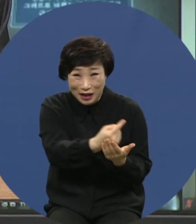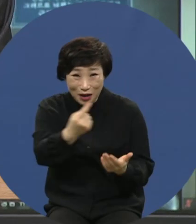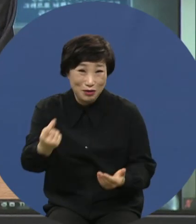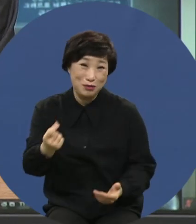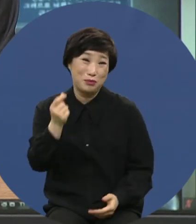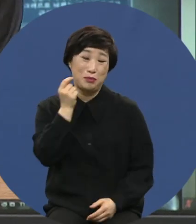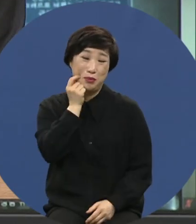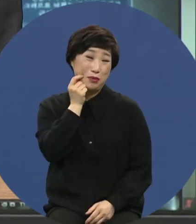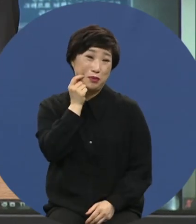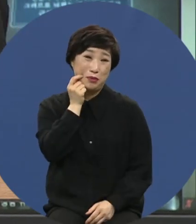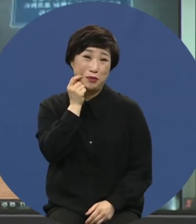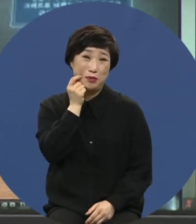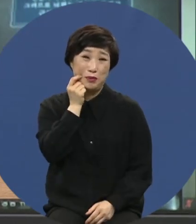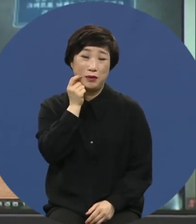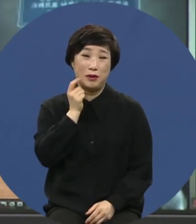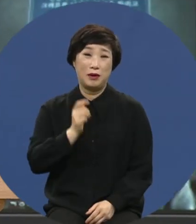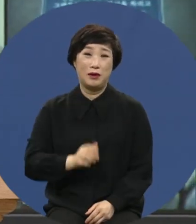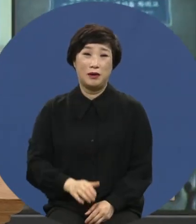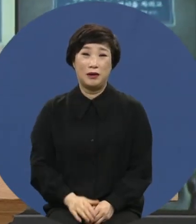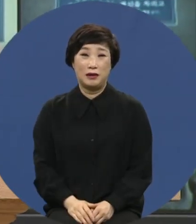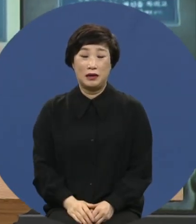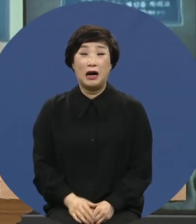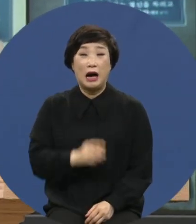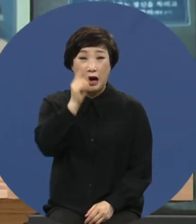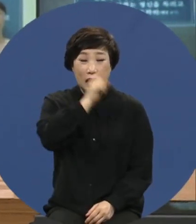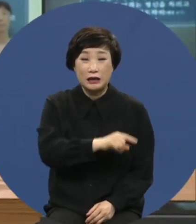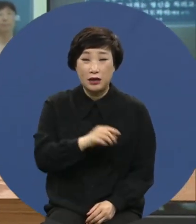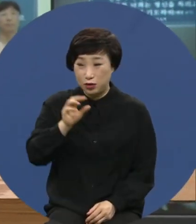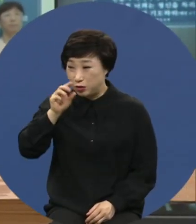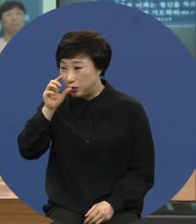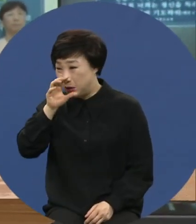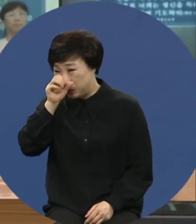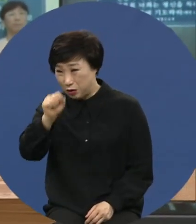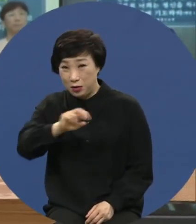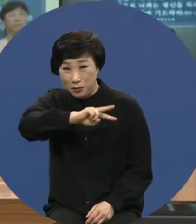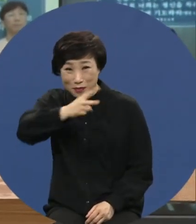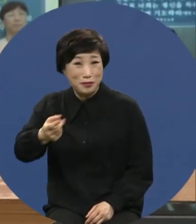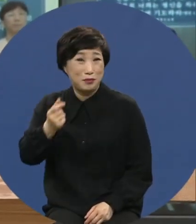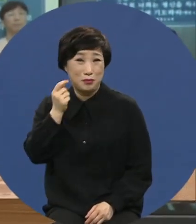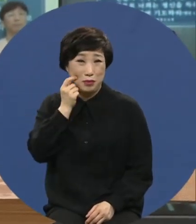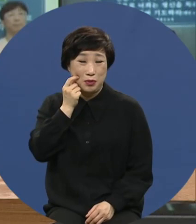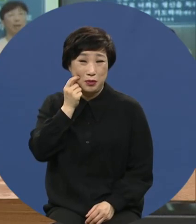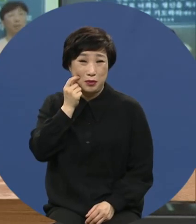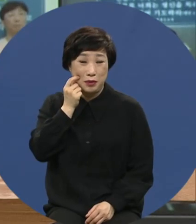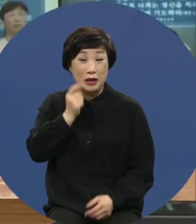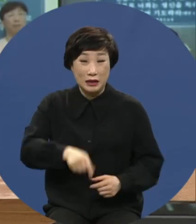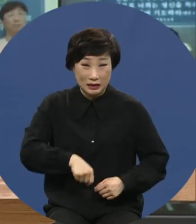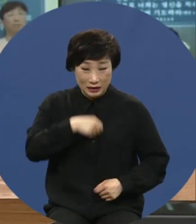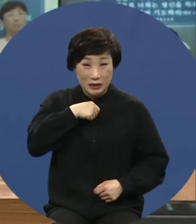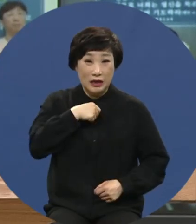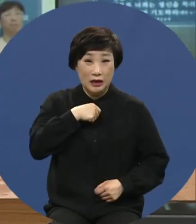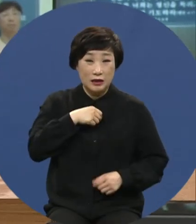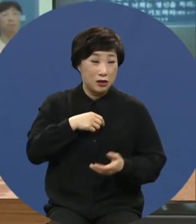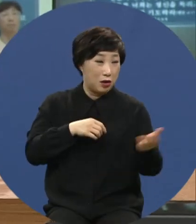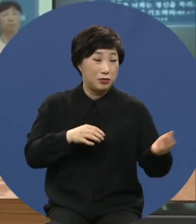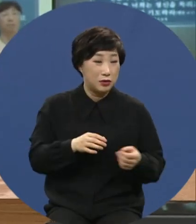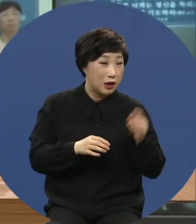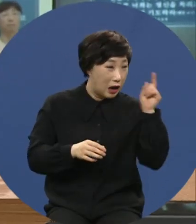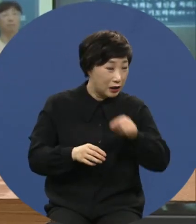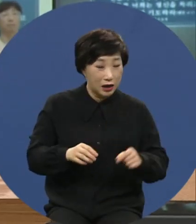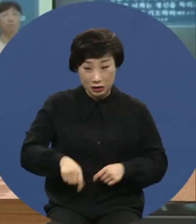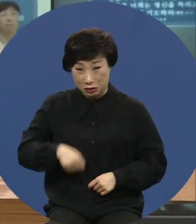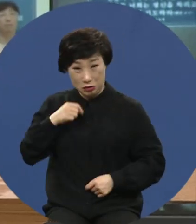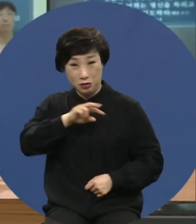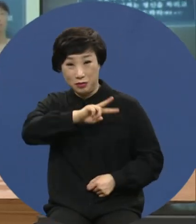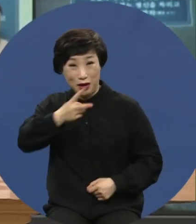벗어날 수는 없는 것, 악에서 선할 수는 없는 것, 의의 불의에서 의로울 수는